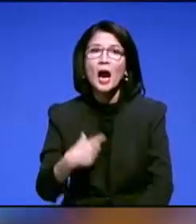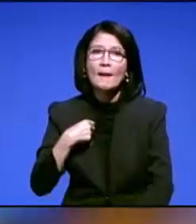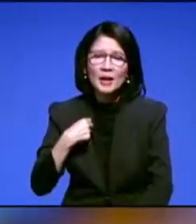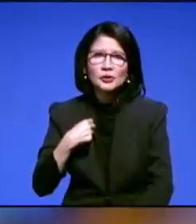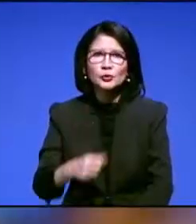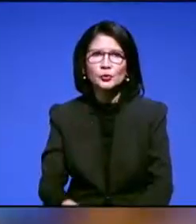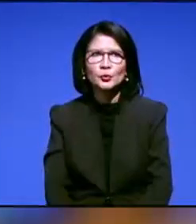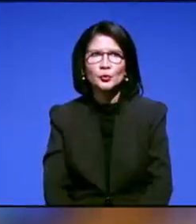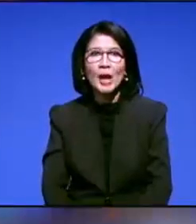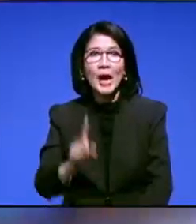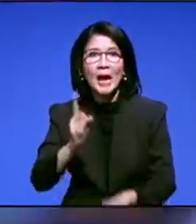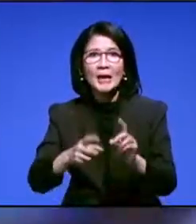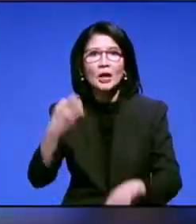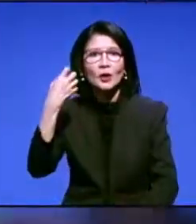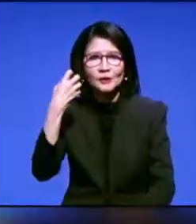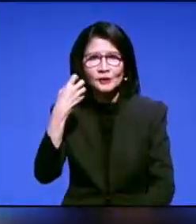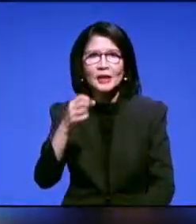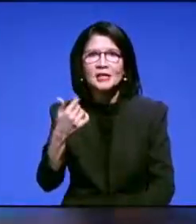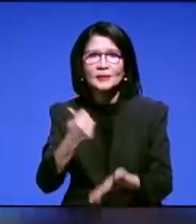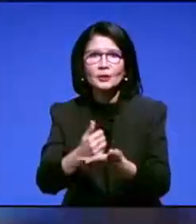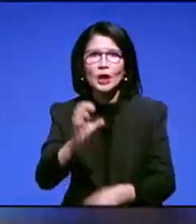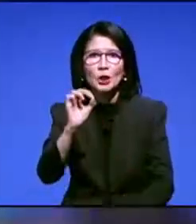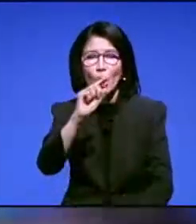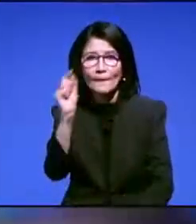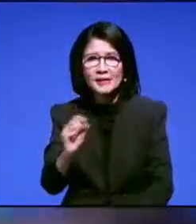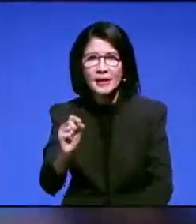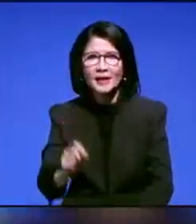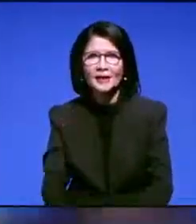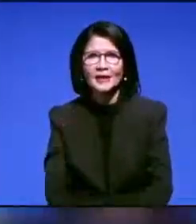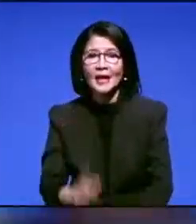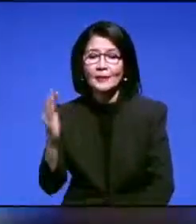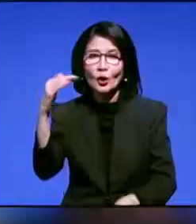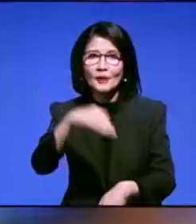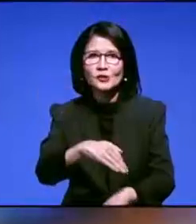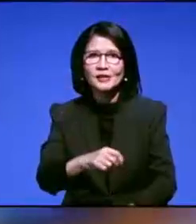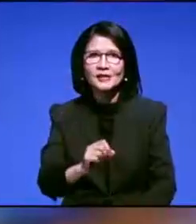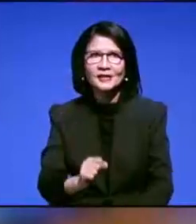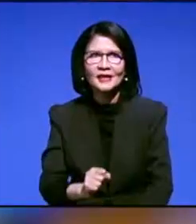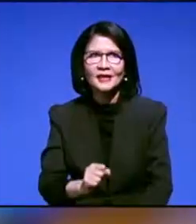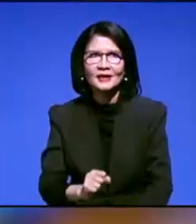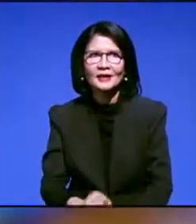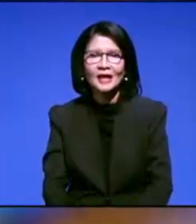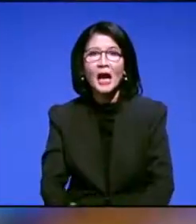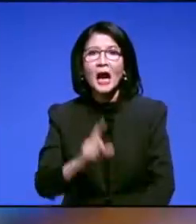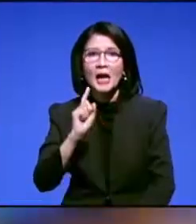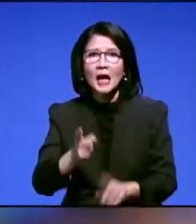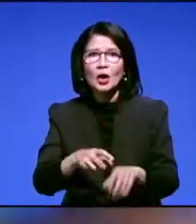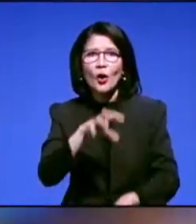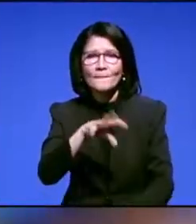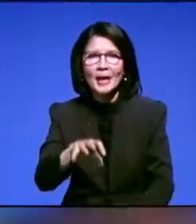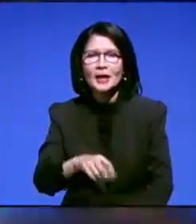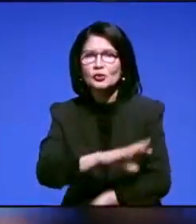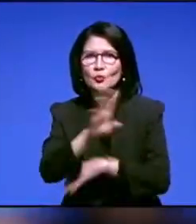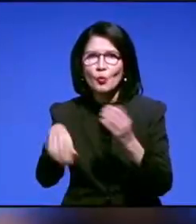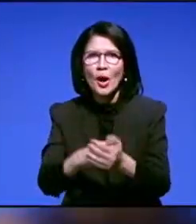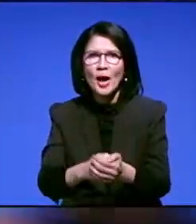Iya, kalau handphone itu 0% sebenarnya. Tapi kalau dia lewat sini jadi kena 10% karena kita flat. Mau barang apapun kenanya